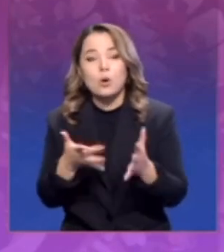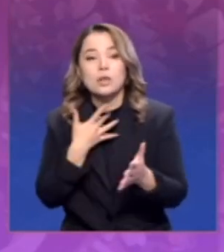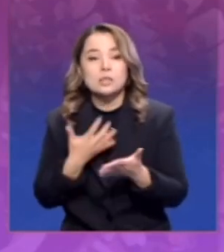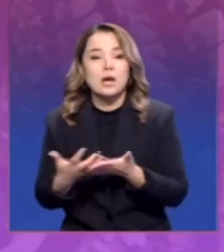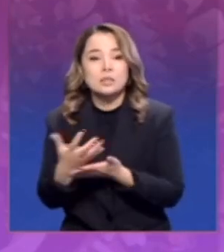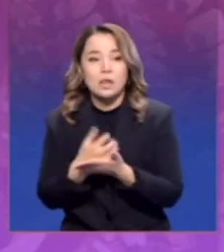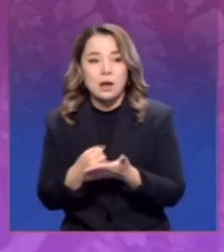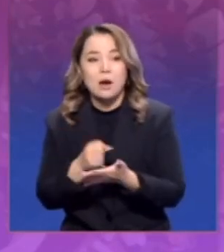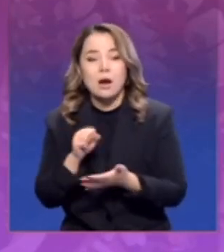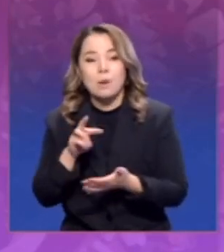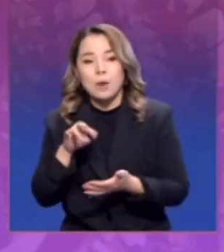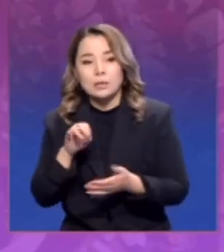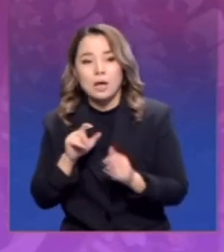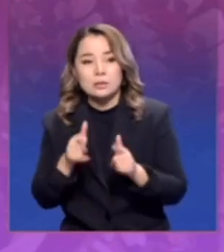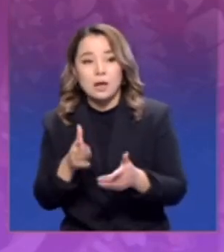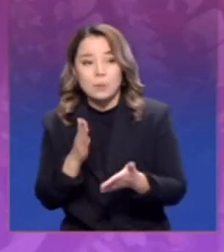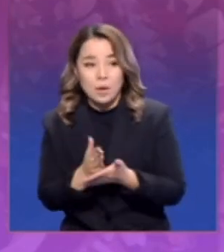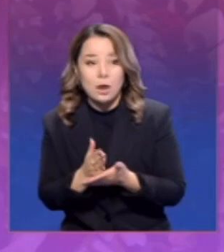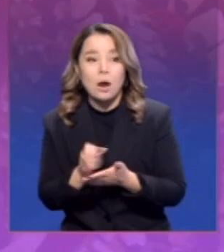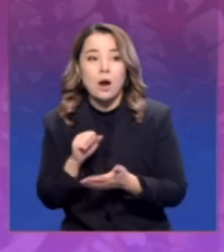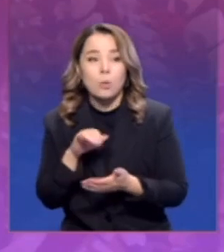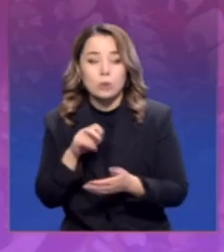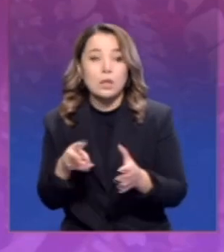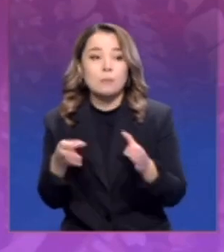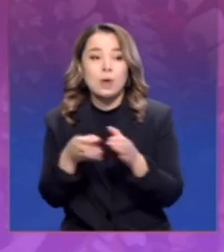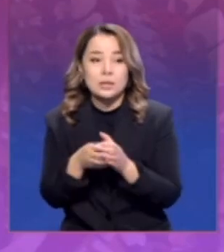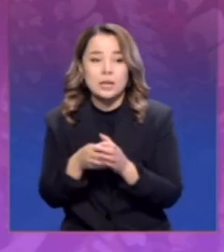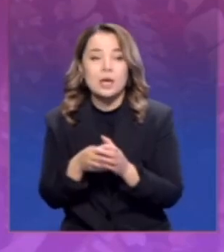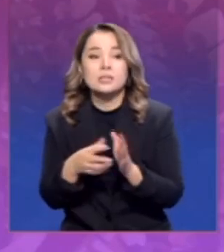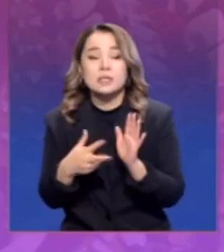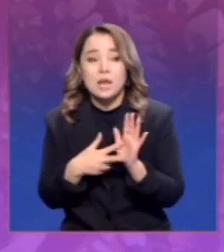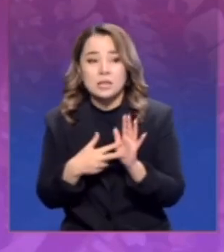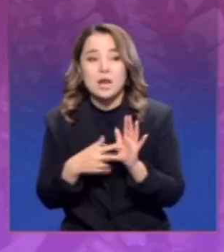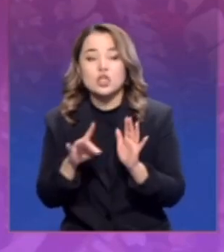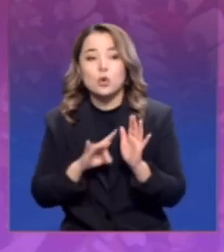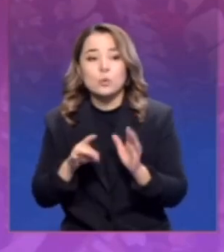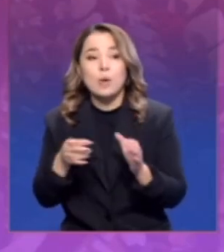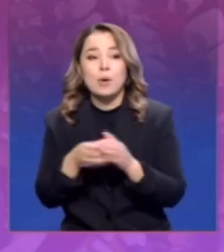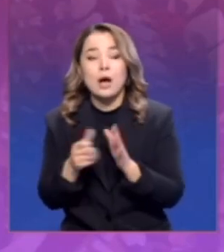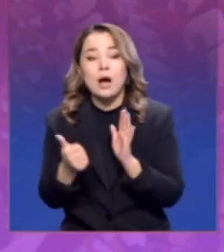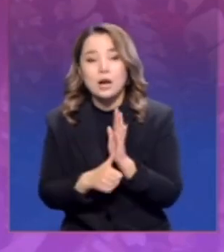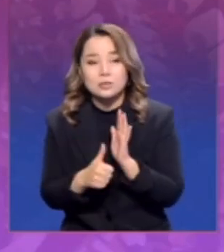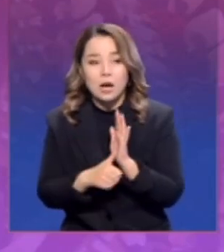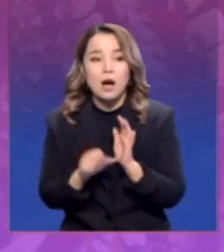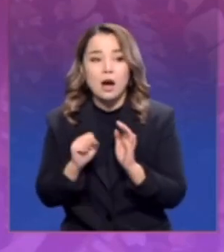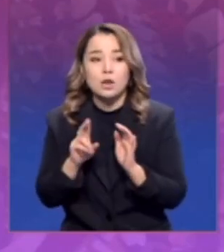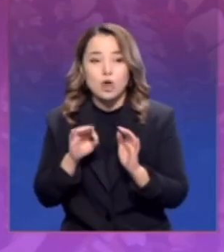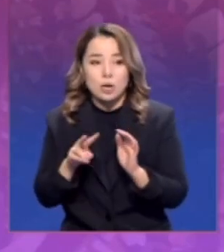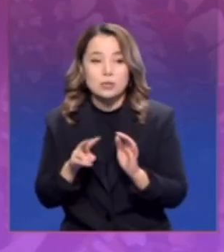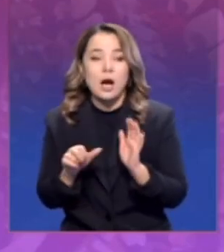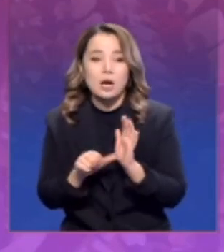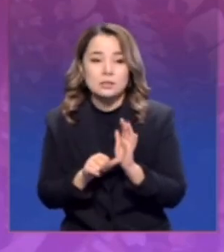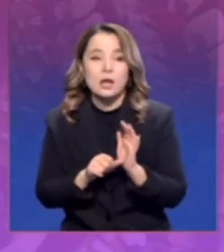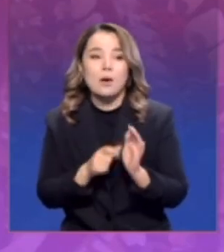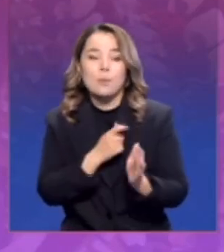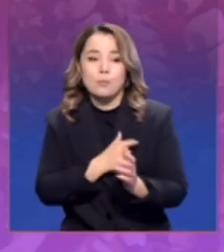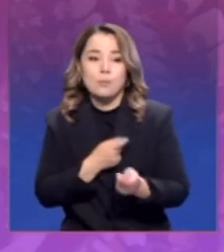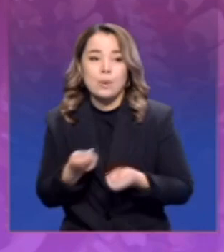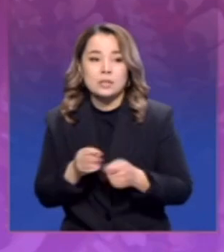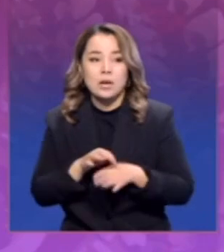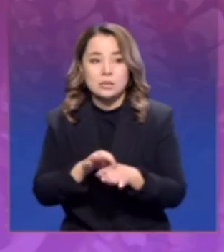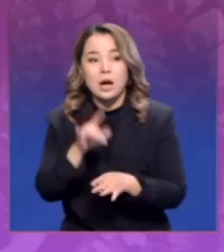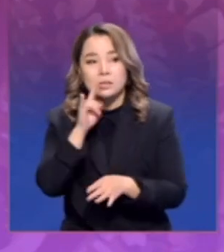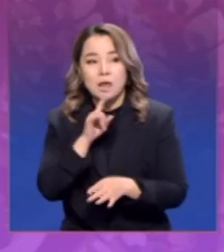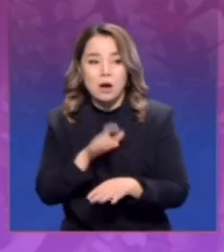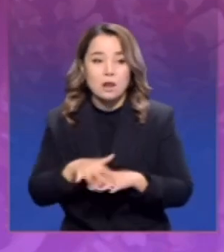жинаған аманаттықтар жайғасты. Одан кейін ауыл партиясына 8, республика партиясы мен ақжолдықтарға 6 мандаттан берілген. Қазақстан